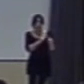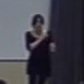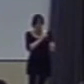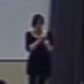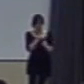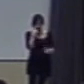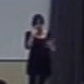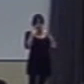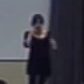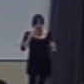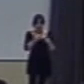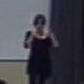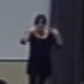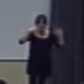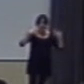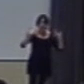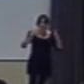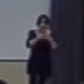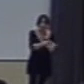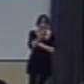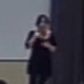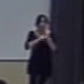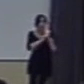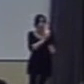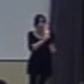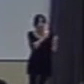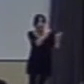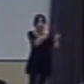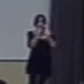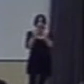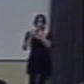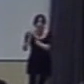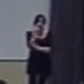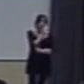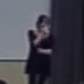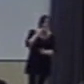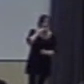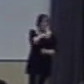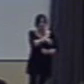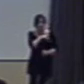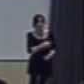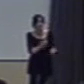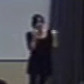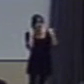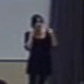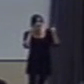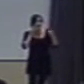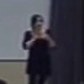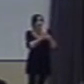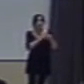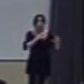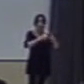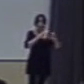referència dintre del que anomenem doncs, aquest tractament responsable, ètic, compromès, no? Des del punt de vista comunicatiu de la